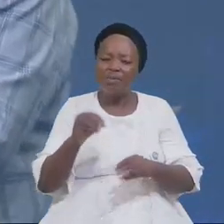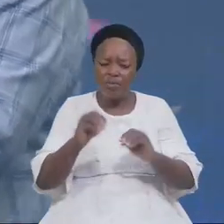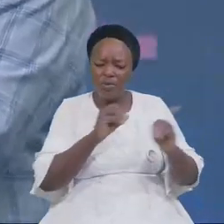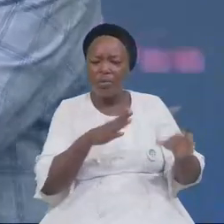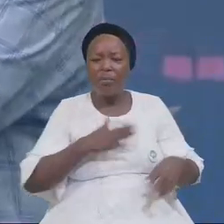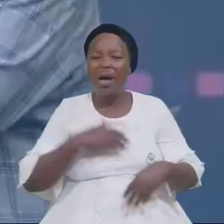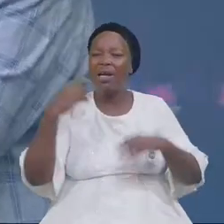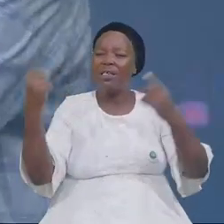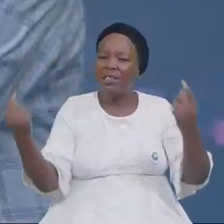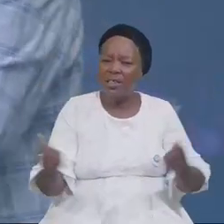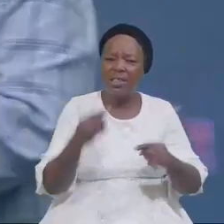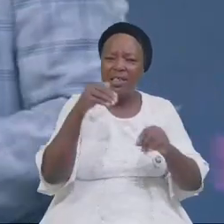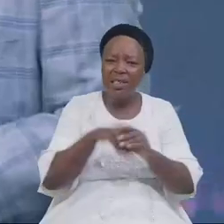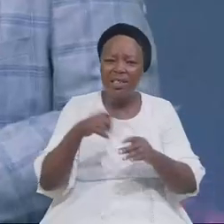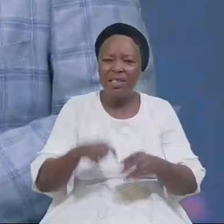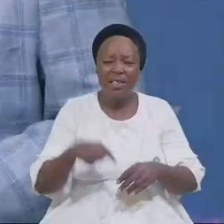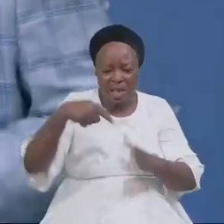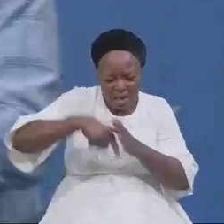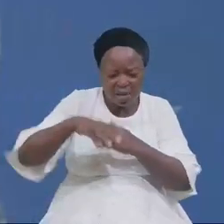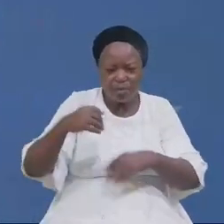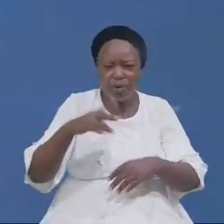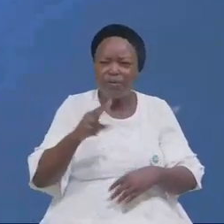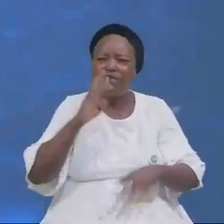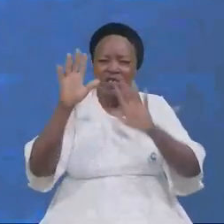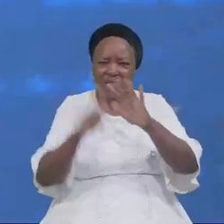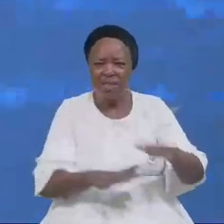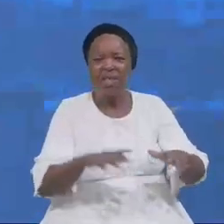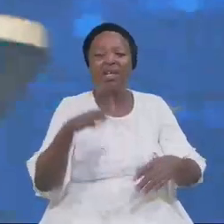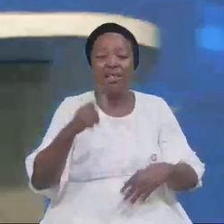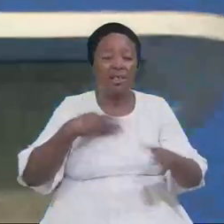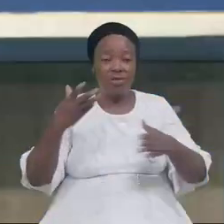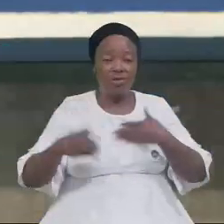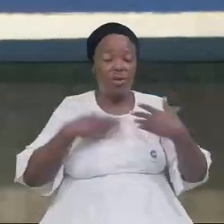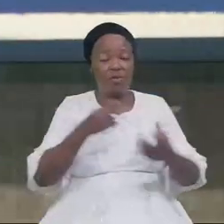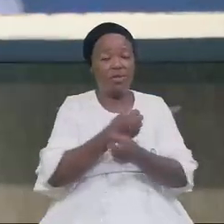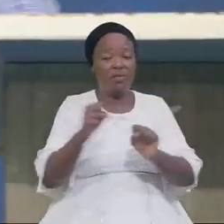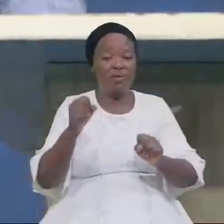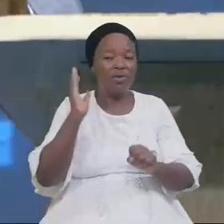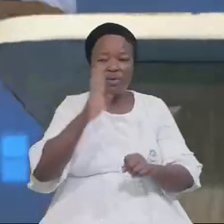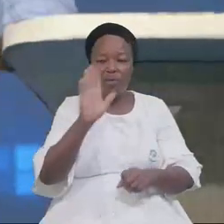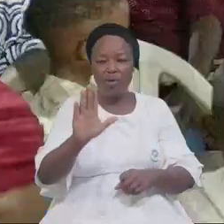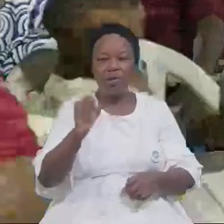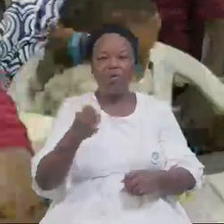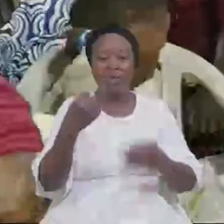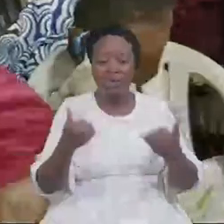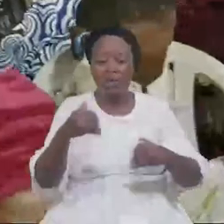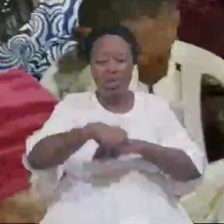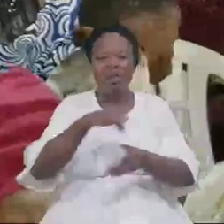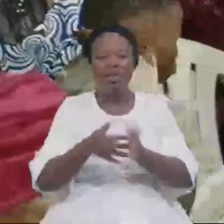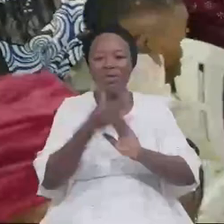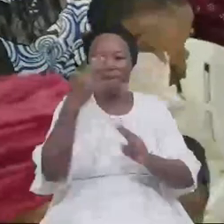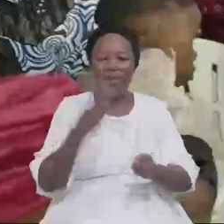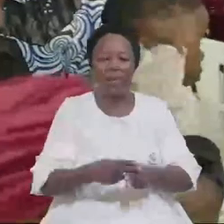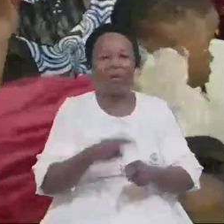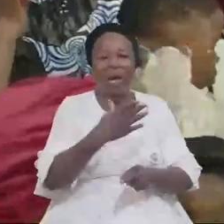sont pardonnés, il a mis mes péchés au fond de la mer, la joie du salut sera à vous ce soir au nom de